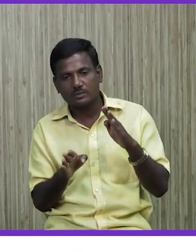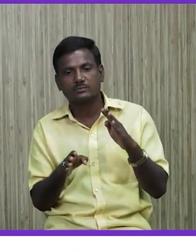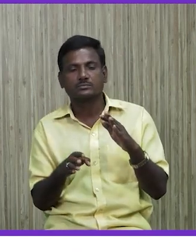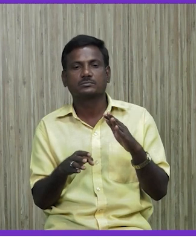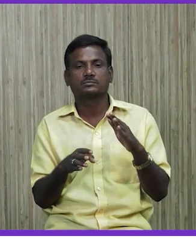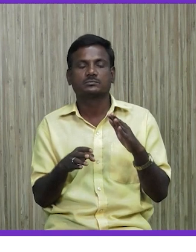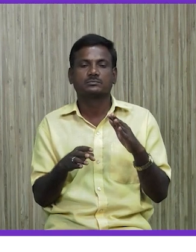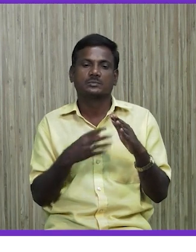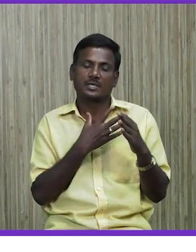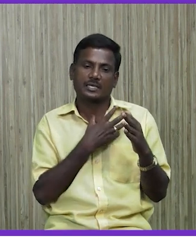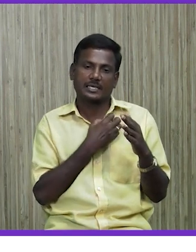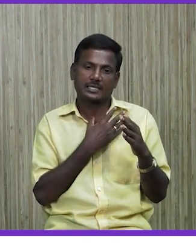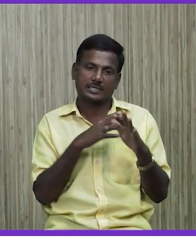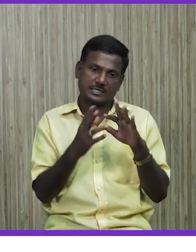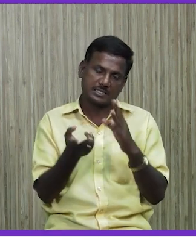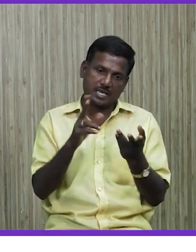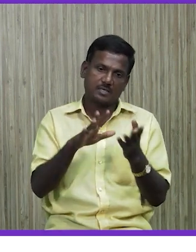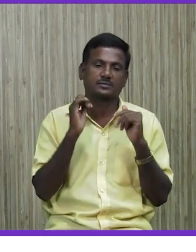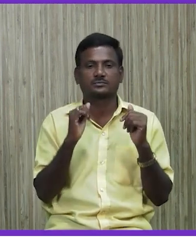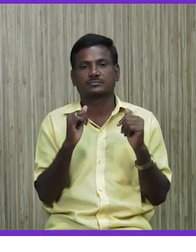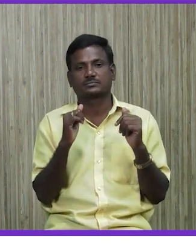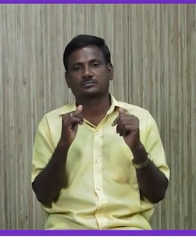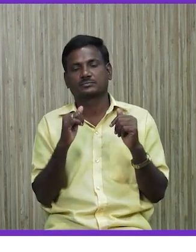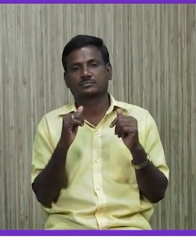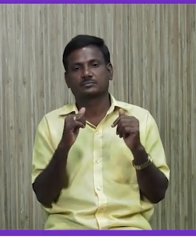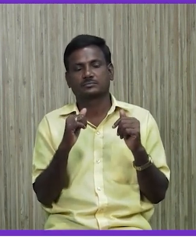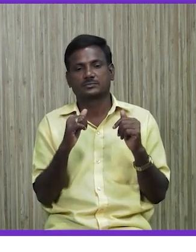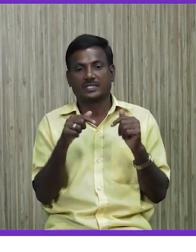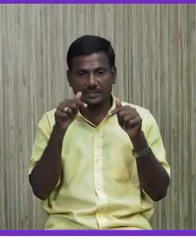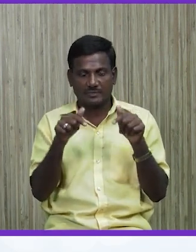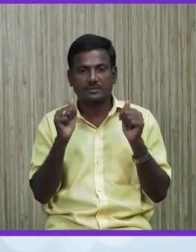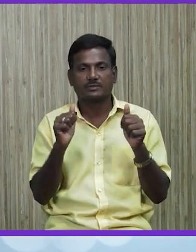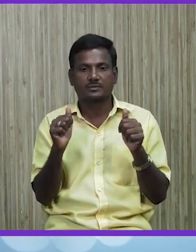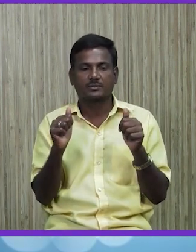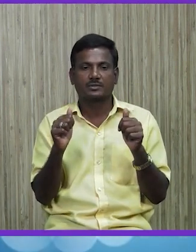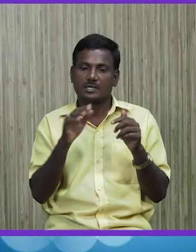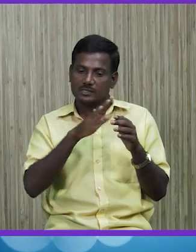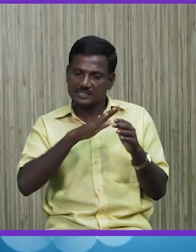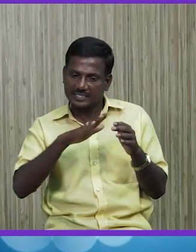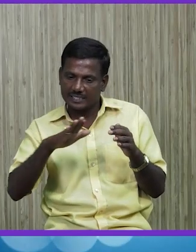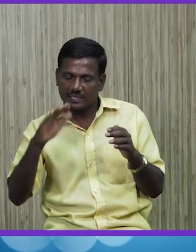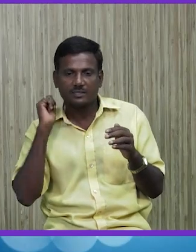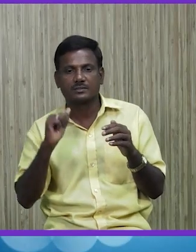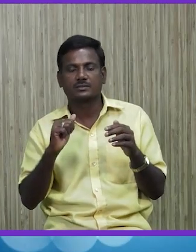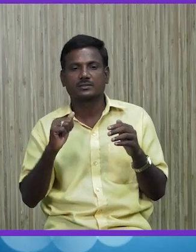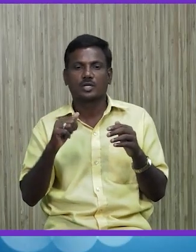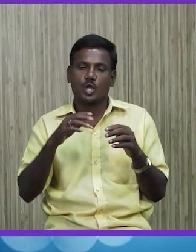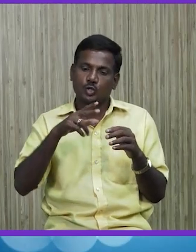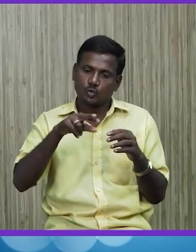இதைய தசையலால் ஆனது. இவை சீராகவும்